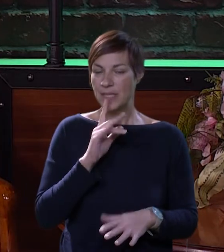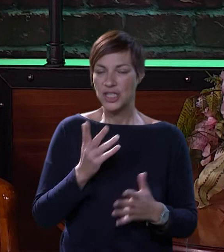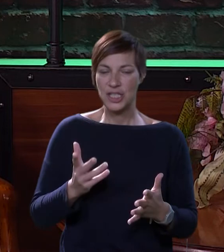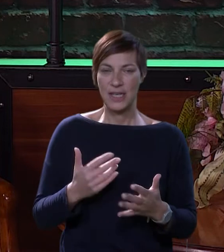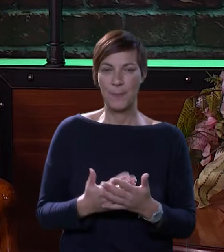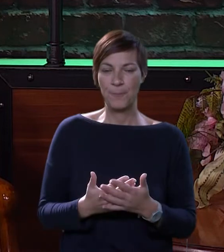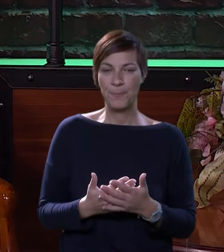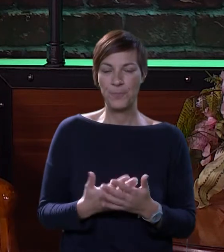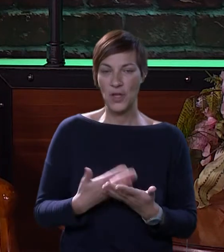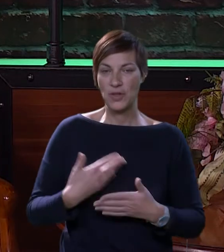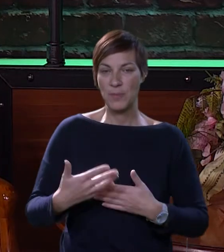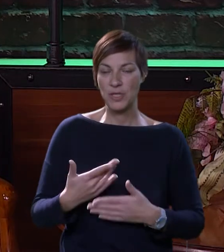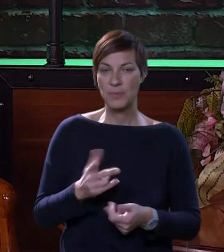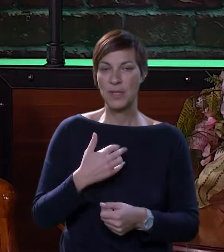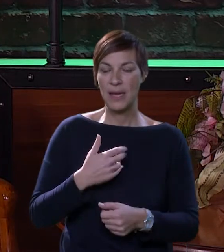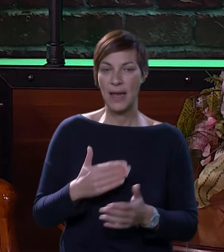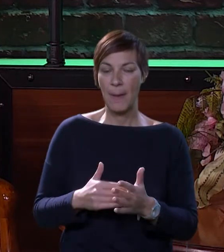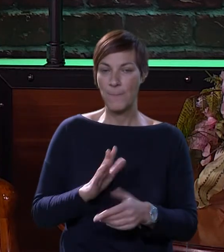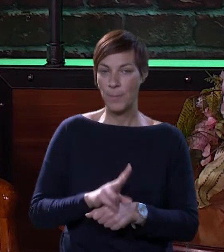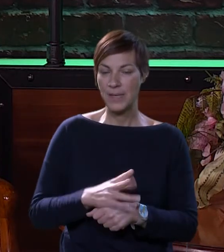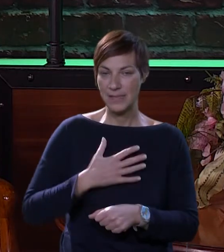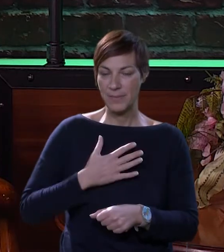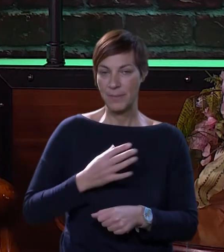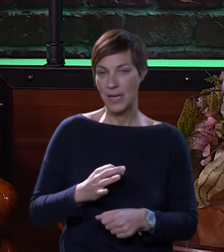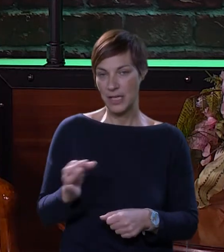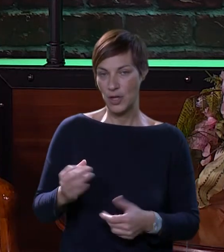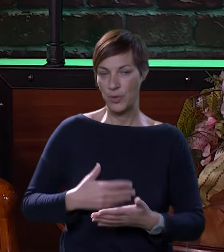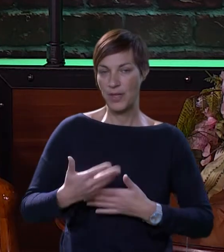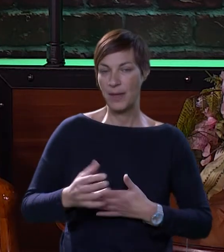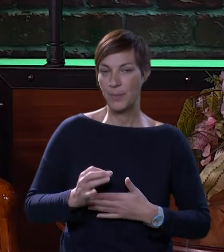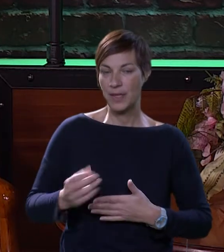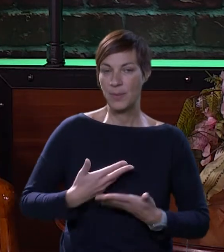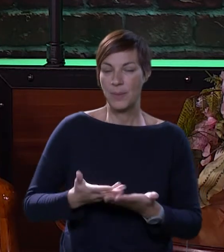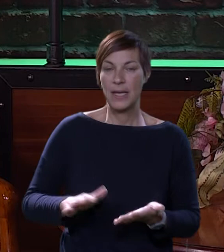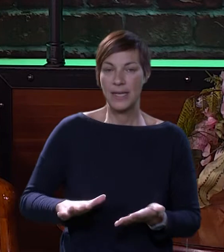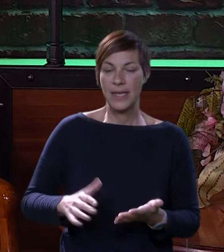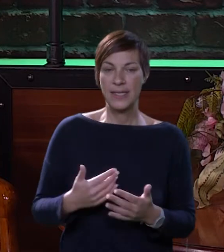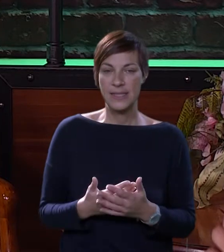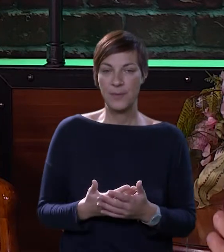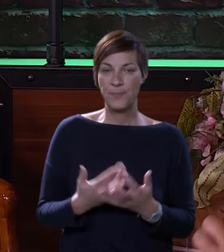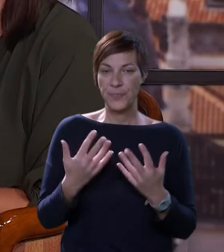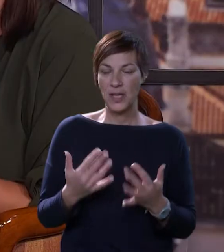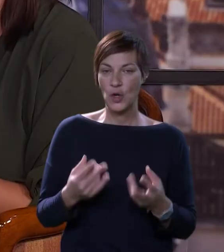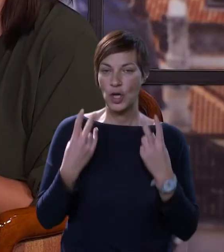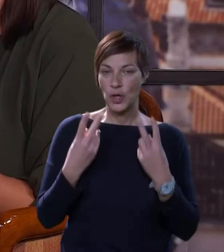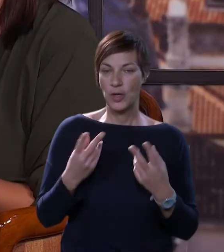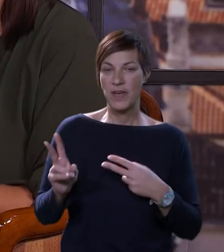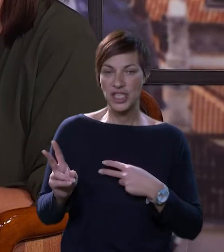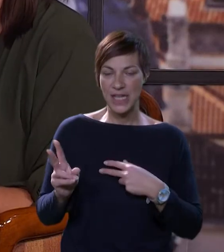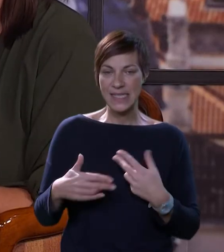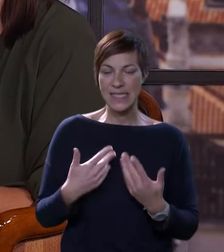tišina. Onda možemo. Znači, trebamo paziti na sebe, moramo biti mi dobro da bi bili dobro svoje djeci. Koliko je bitna